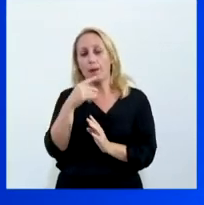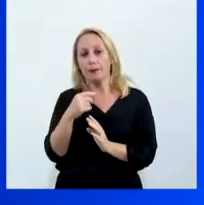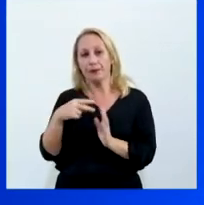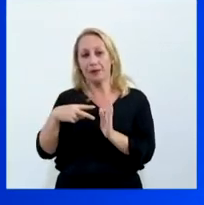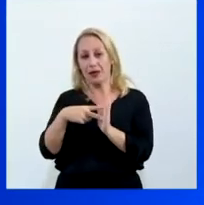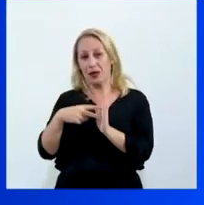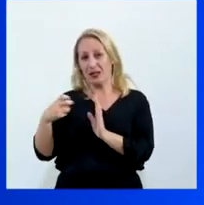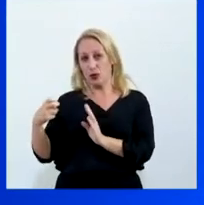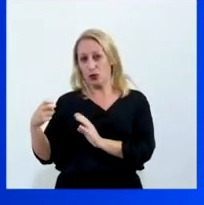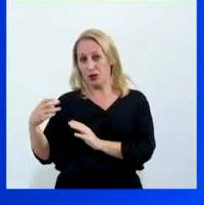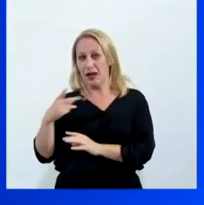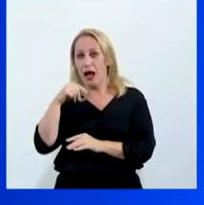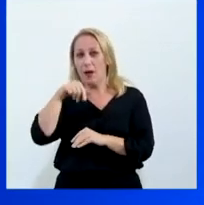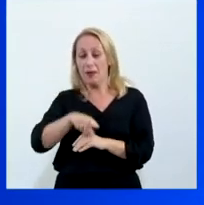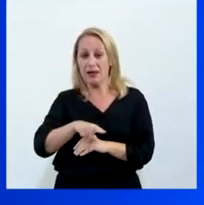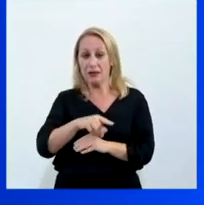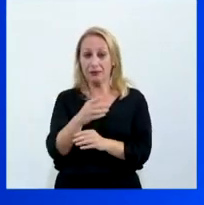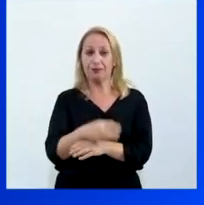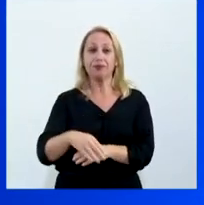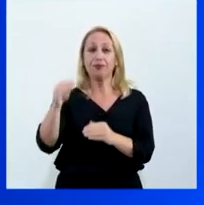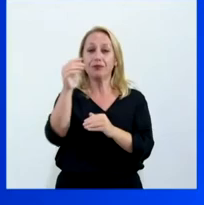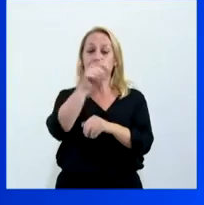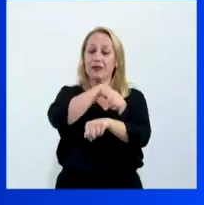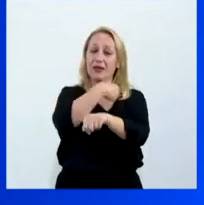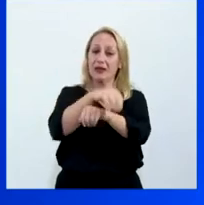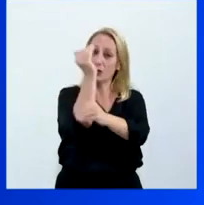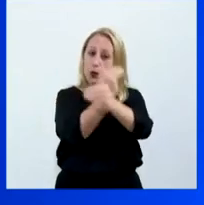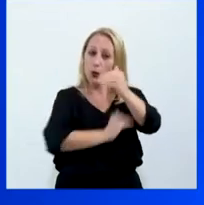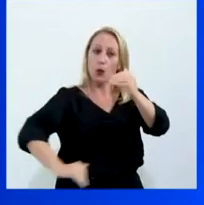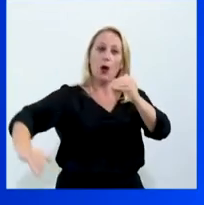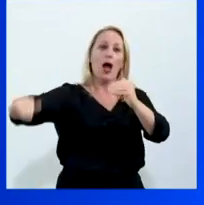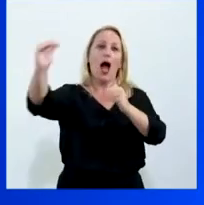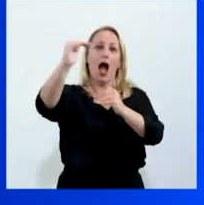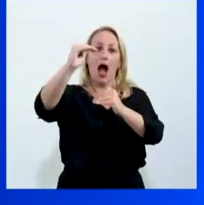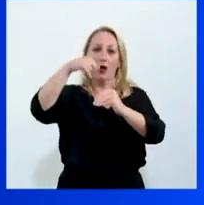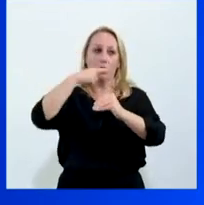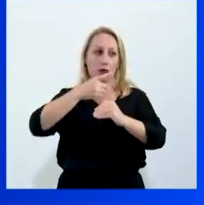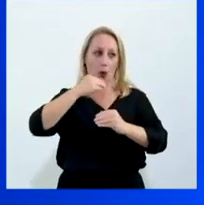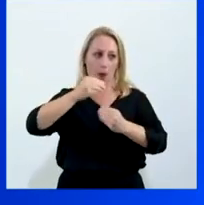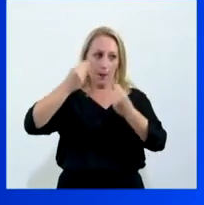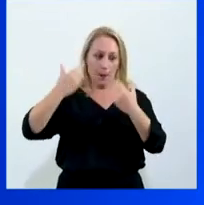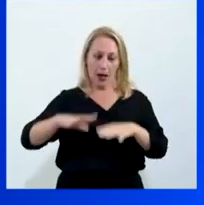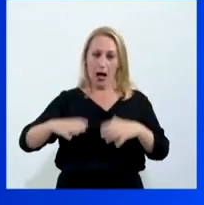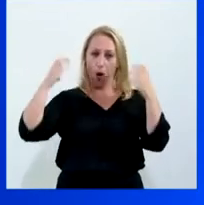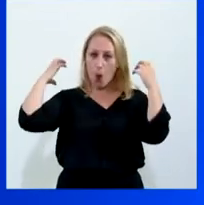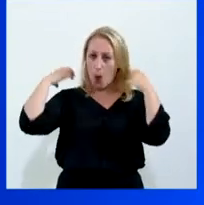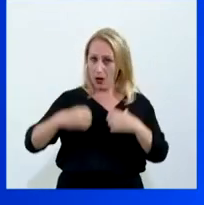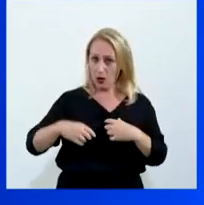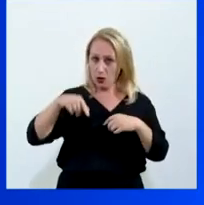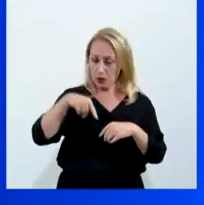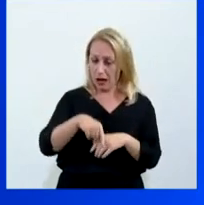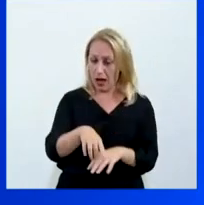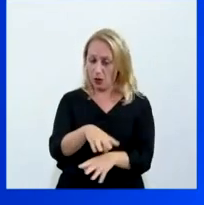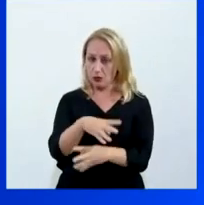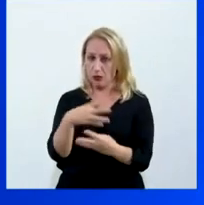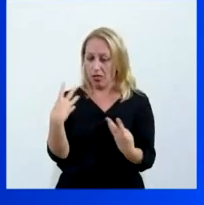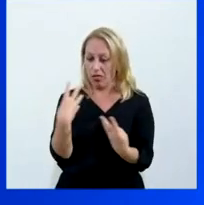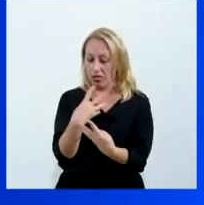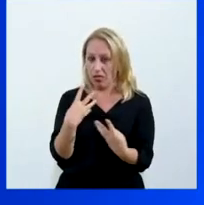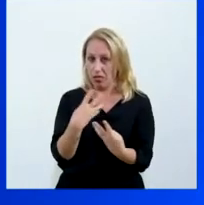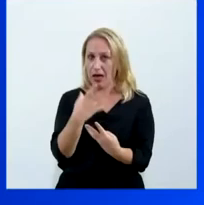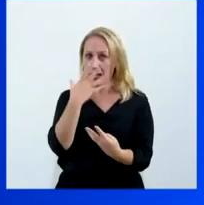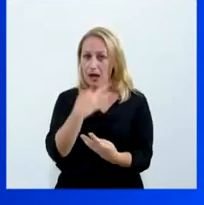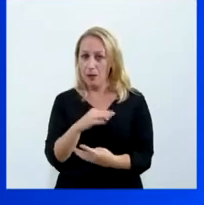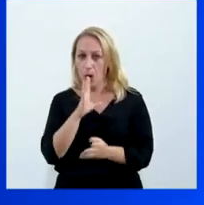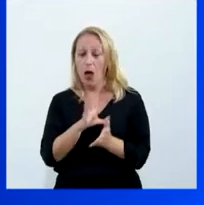πια ο Άριος Πάγος ουσιαστικά παραπλανήθηκε, επειδή ο πραγματικός αρχηγός